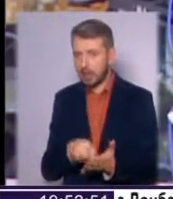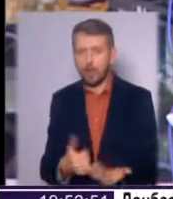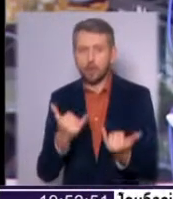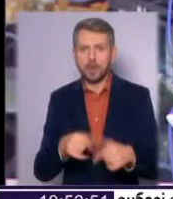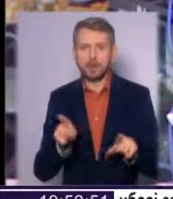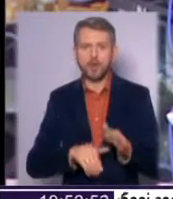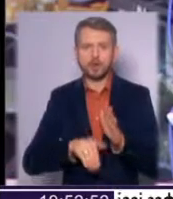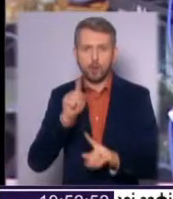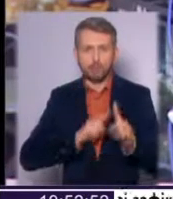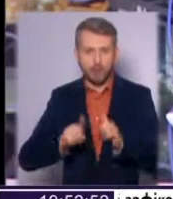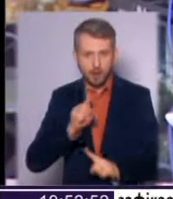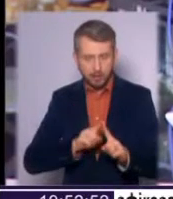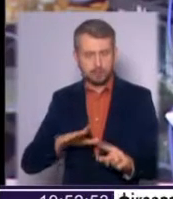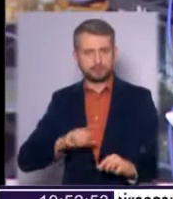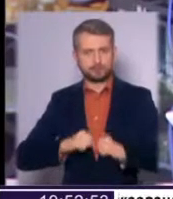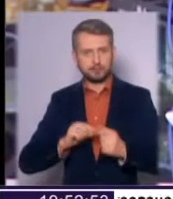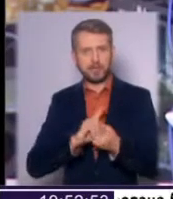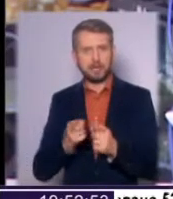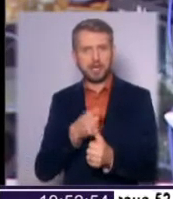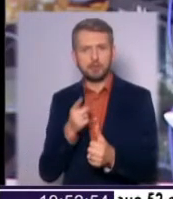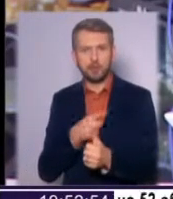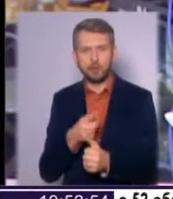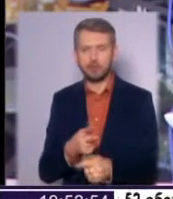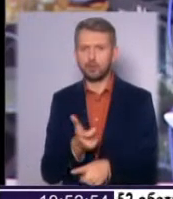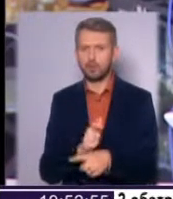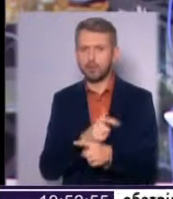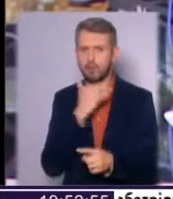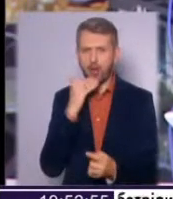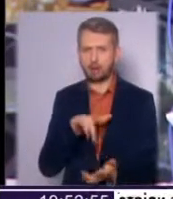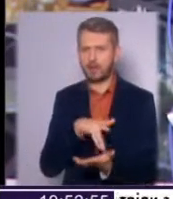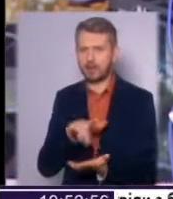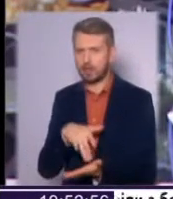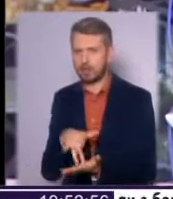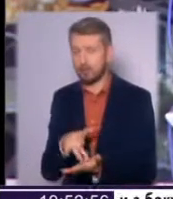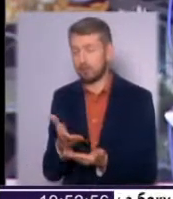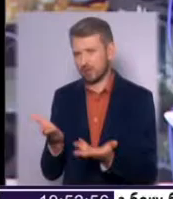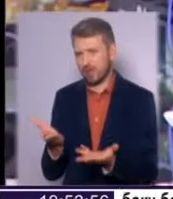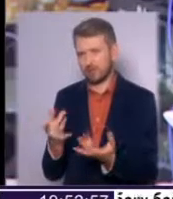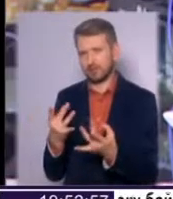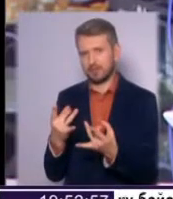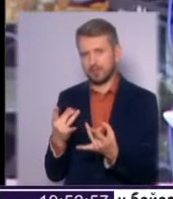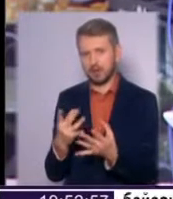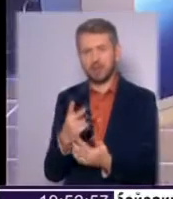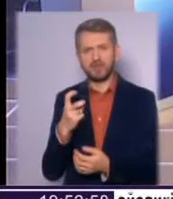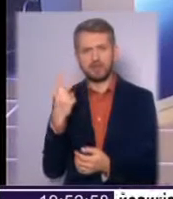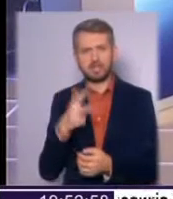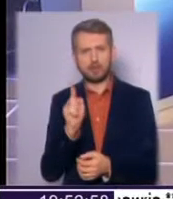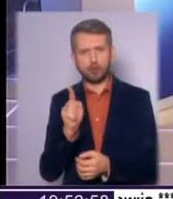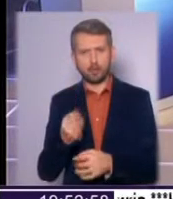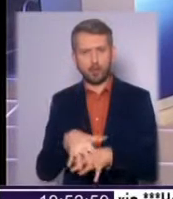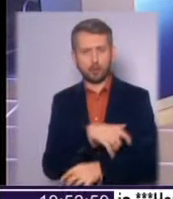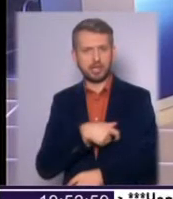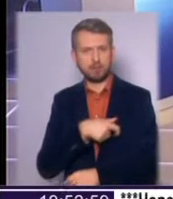також Верховна Рада доклала зусиль, перейменована велика кількість населених пунктів. Будь ласка, озвучте. 231 народний